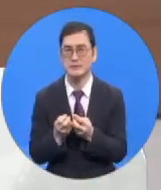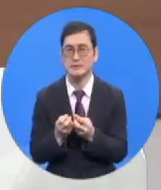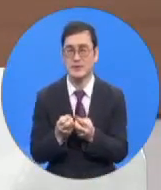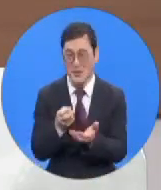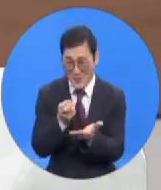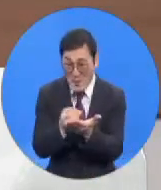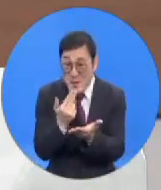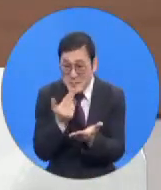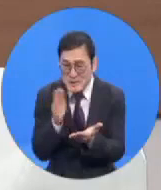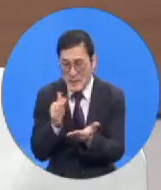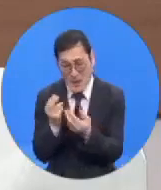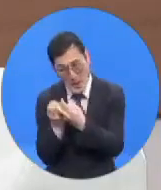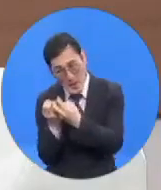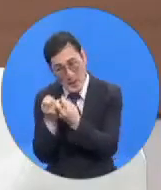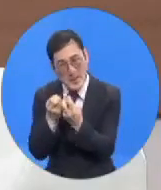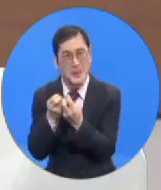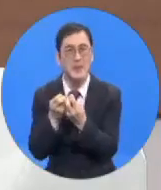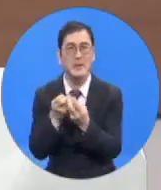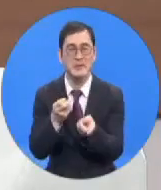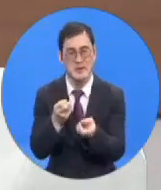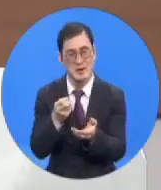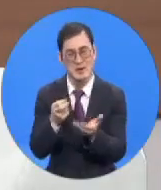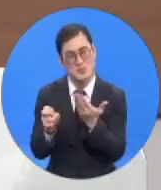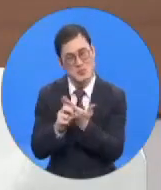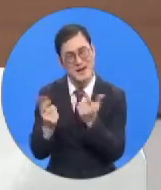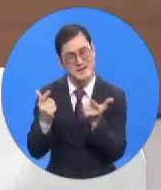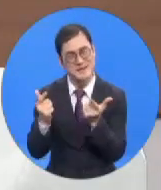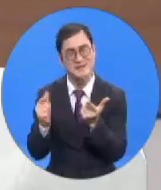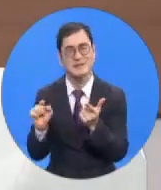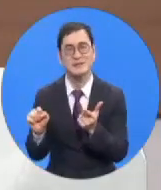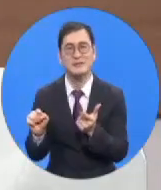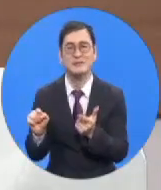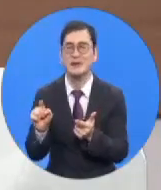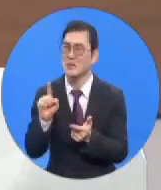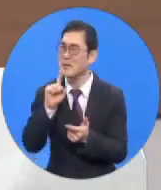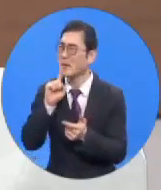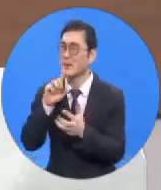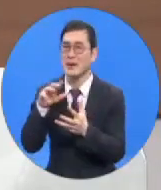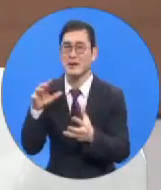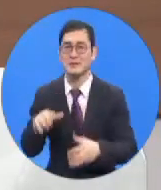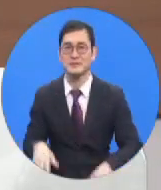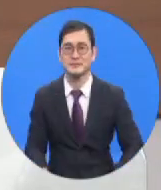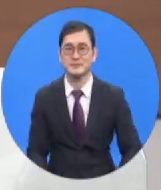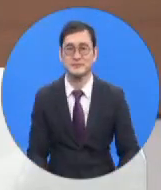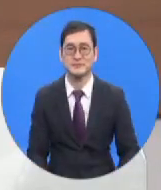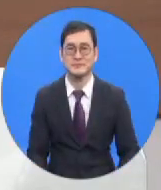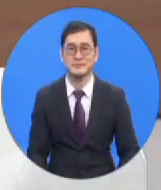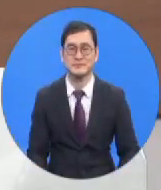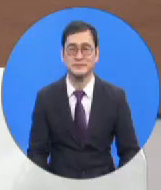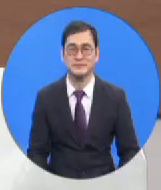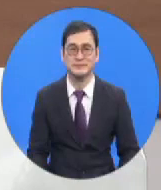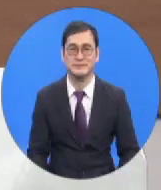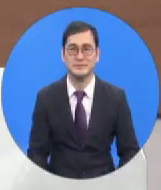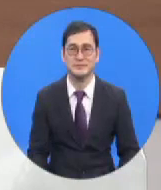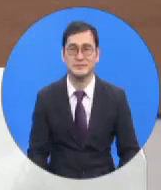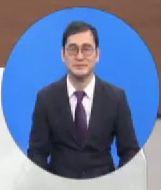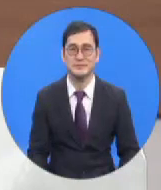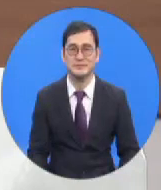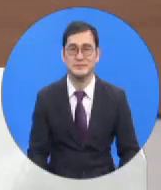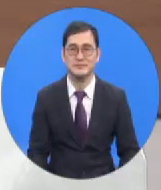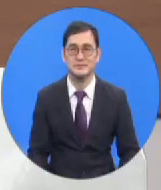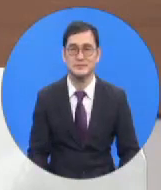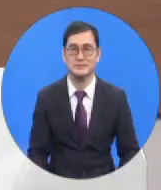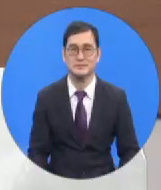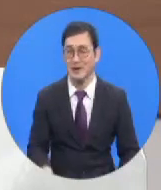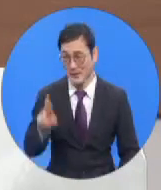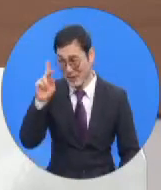변호사 이미 그때 이야기했고 또 지금 이야기하는 건데 제가 박준영 변호사 개인적으로 이야기해보니까 그런 이야기들을 하더라고요. 박근혜 대통령 최근에